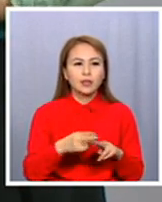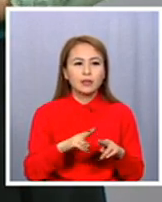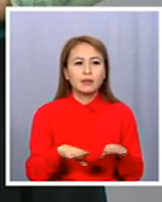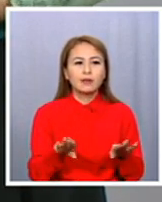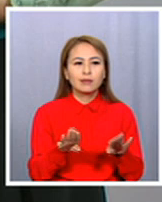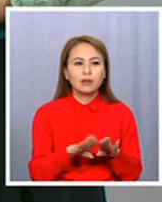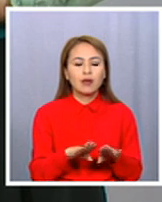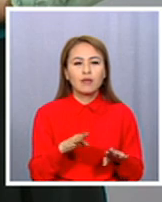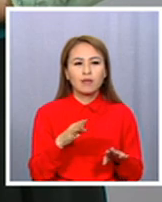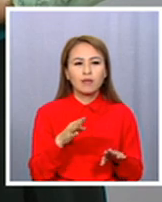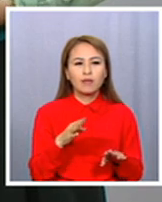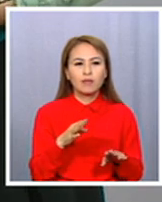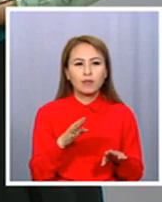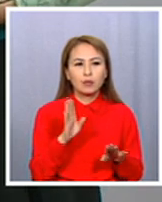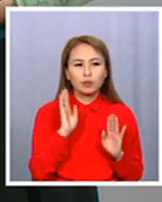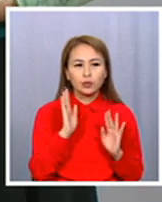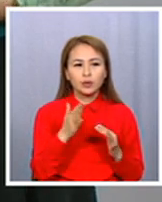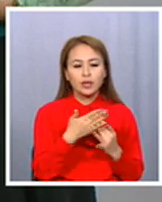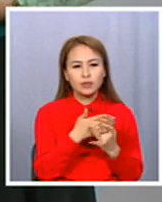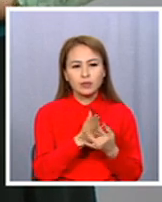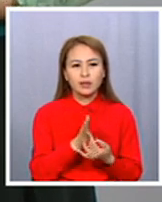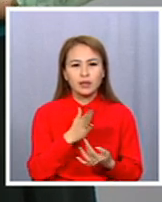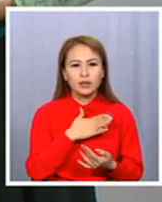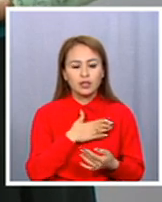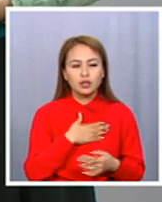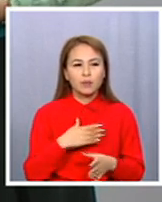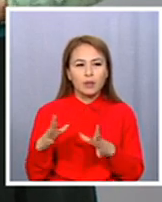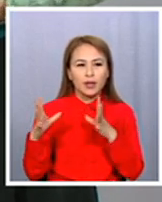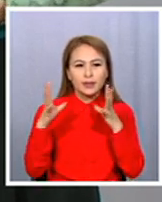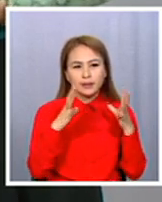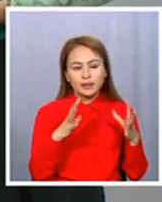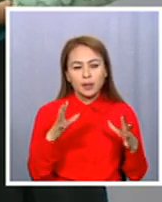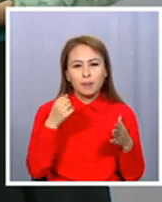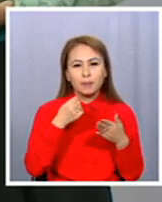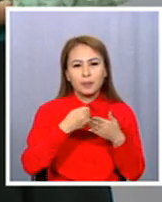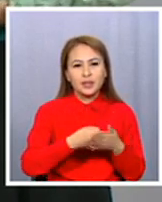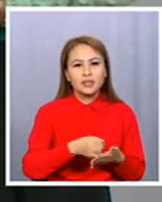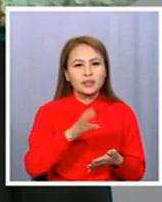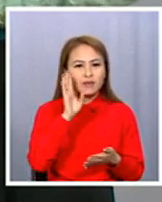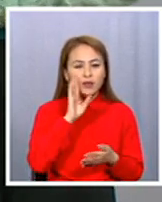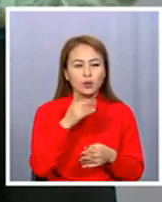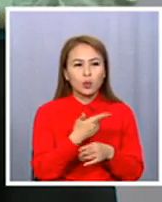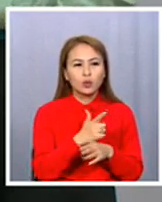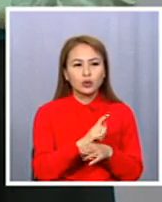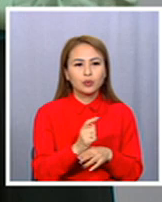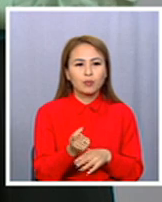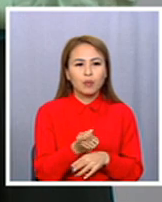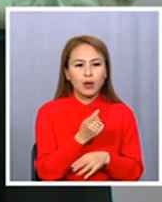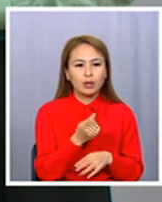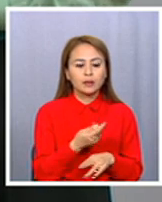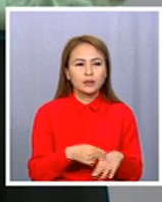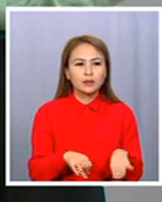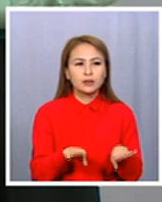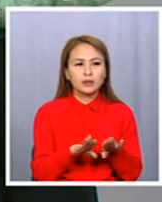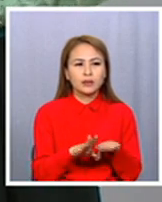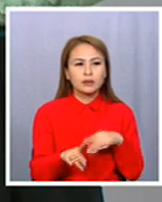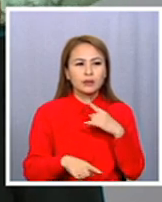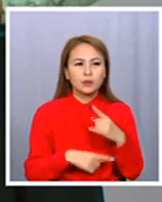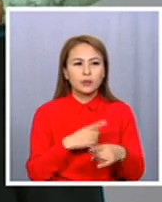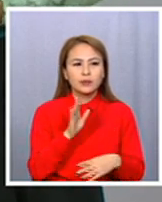вода распределена на нашей планете. Пресной воды очень мало. Тогда следующее